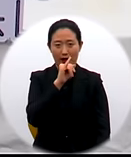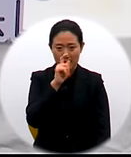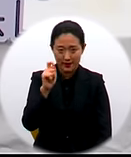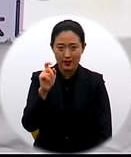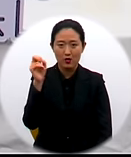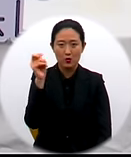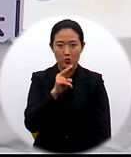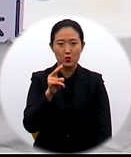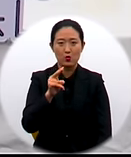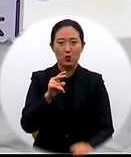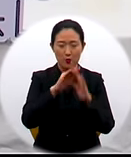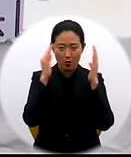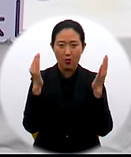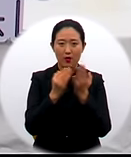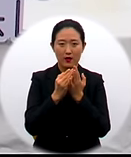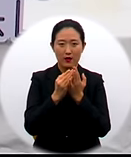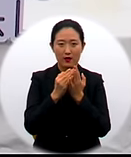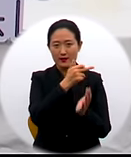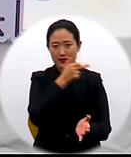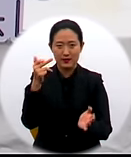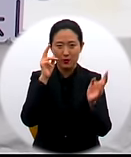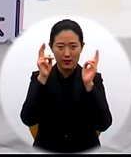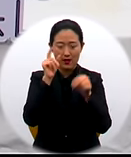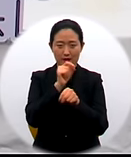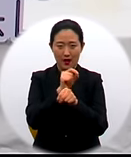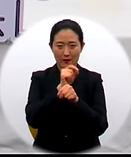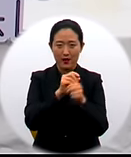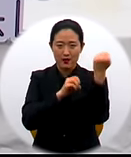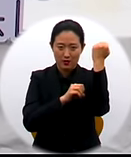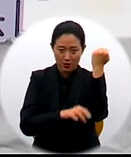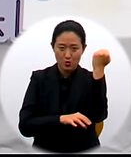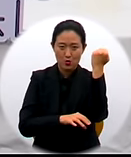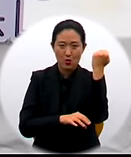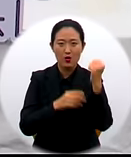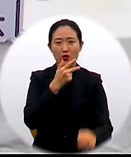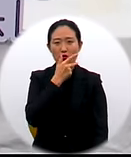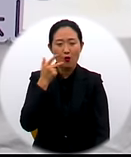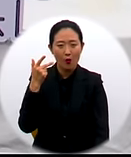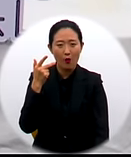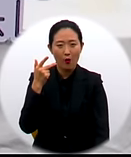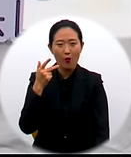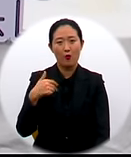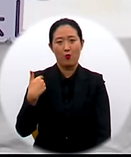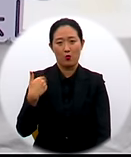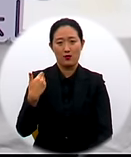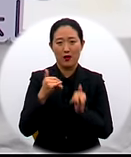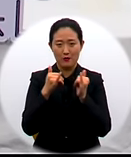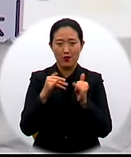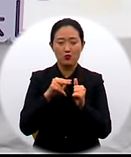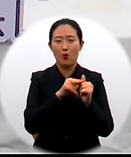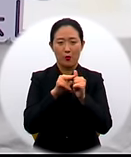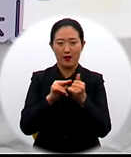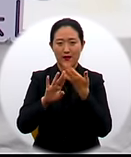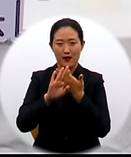IT 회사뿐만 아니라 웬만한 대기업 사무직에서 기초적인 코딩 언어를 다룰 줄 아는 사람과 모르는 사람 사이에